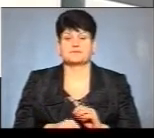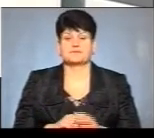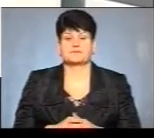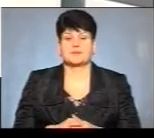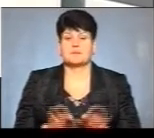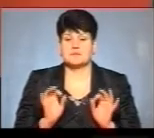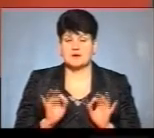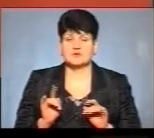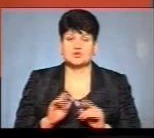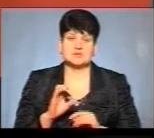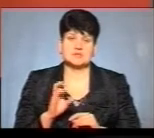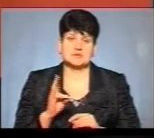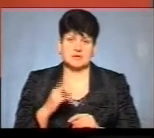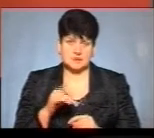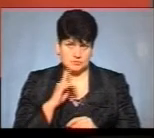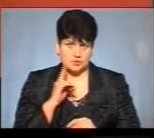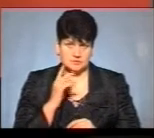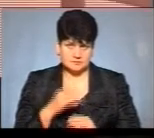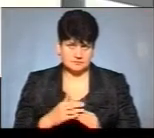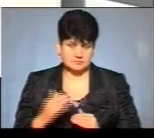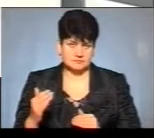Чи правда, що СНІД молодший?